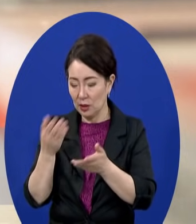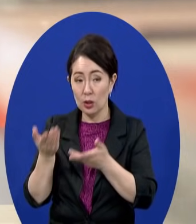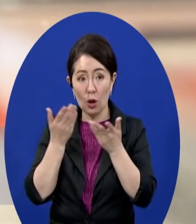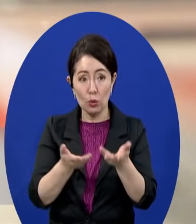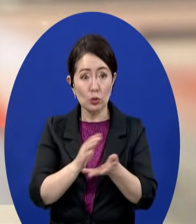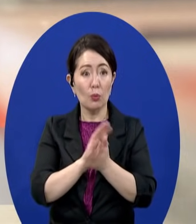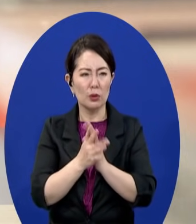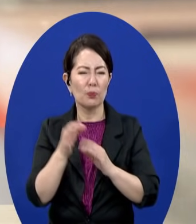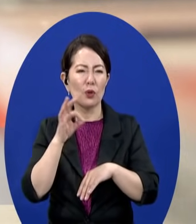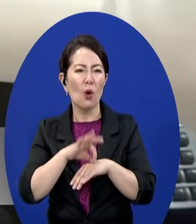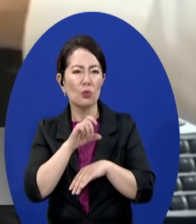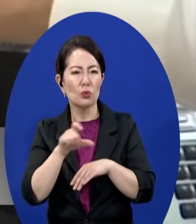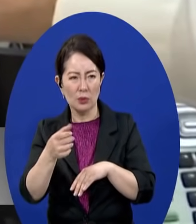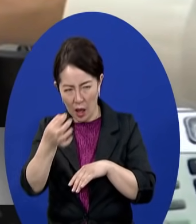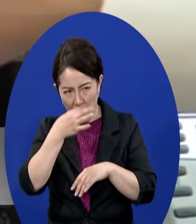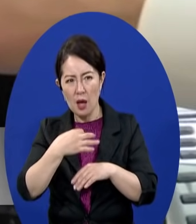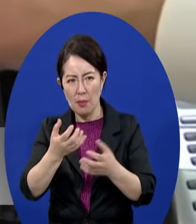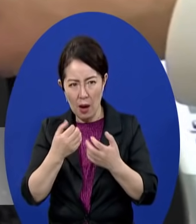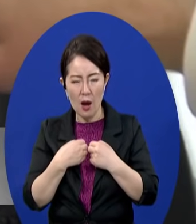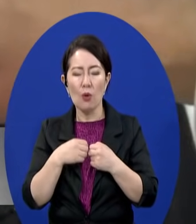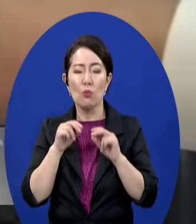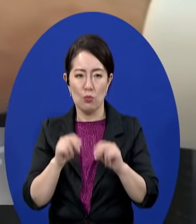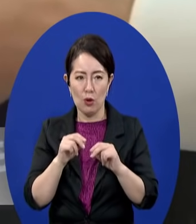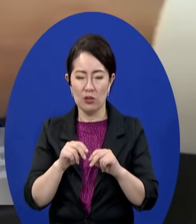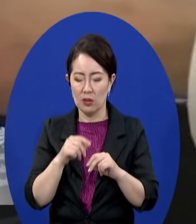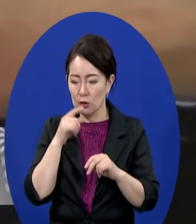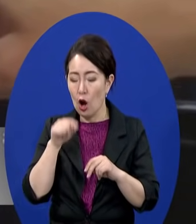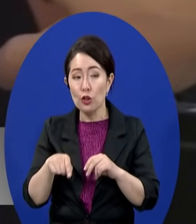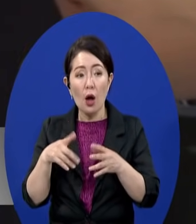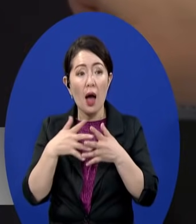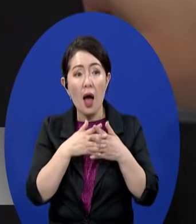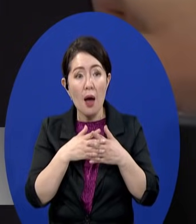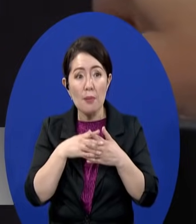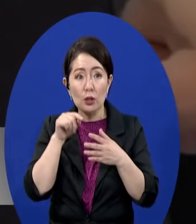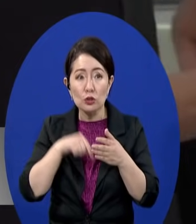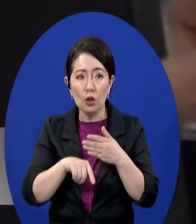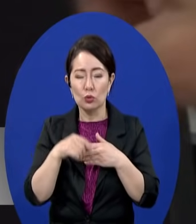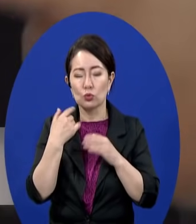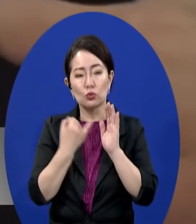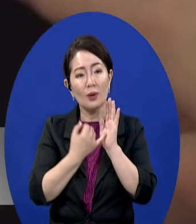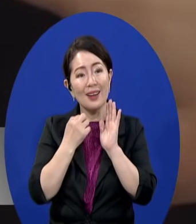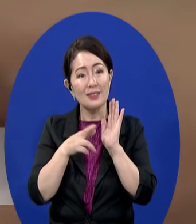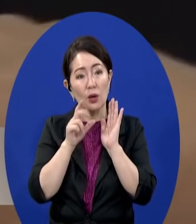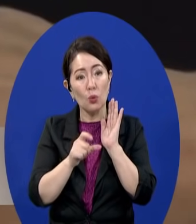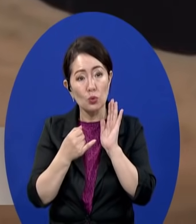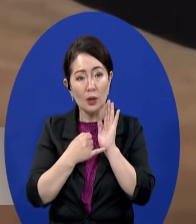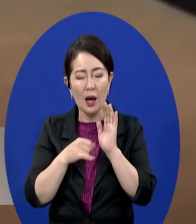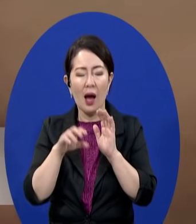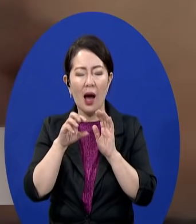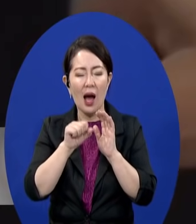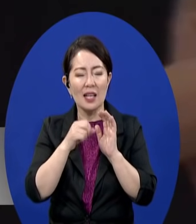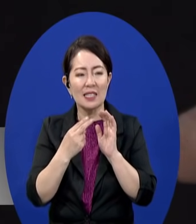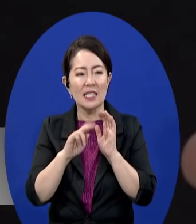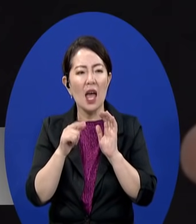Гэсэн хэдий ч өвчтнүүд энэ эмийг хэрэглэж болох юм байна. Өнөөдрийн байдлаар Америкийн нэгдсэн улсын хэмжээнд 6 сая гаруй хүн Альцгеймерийн